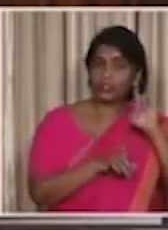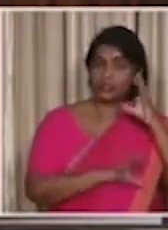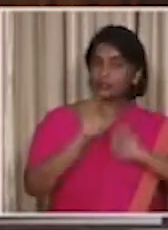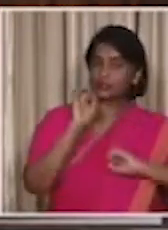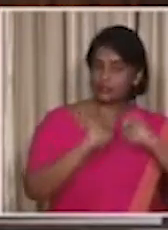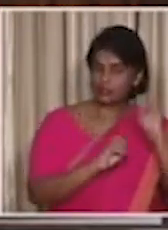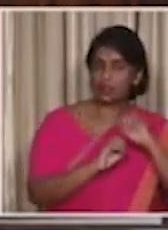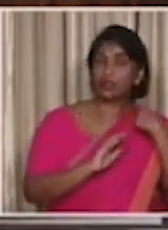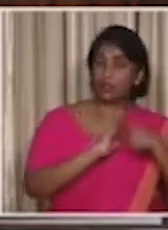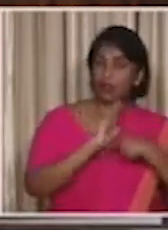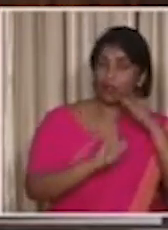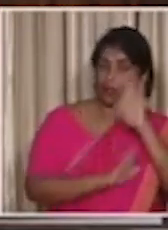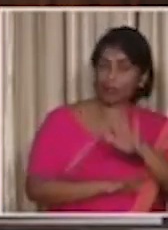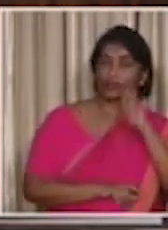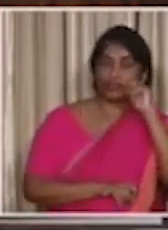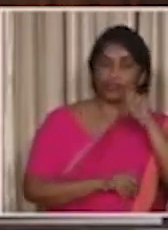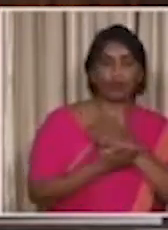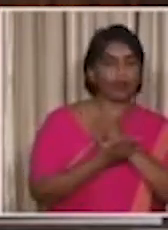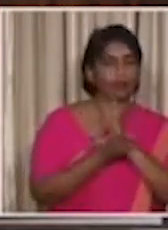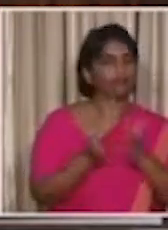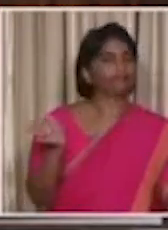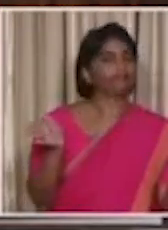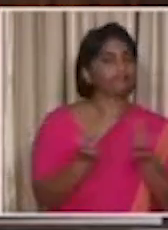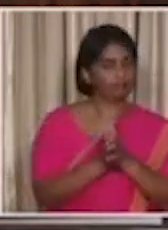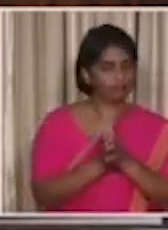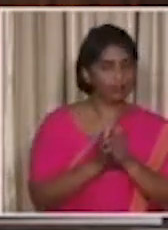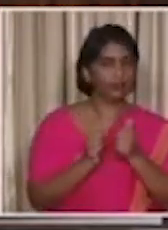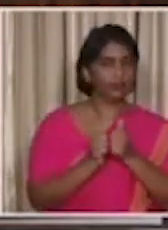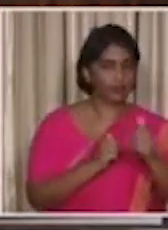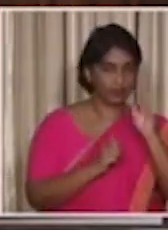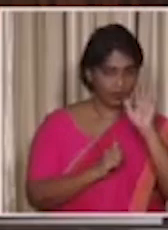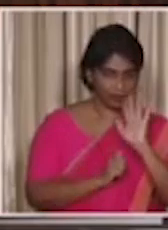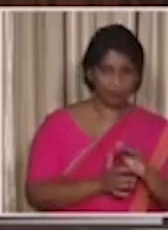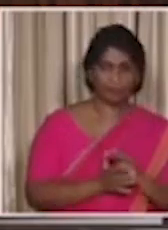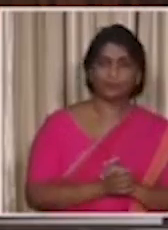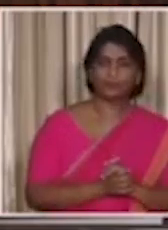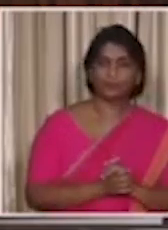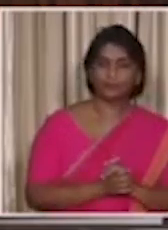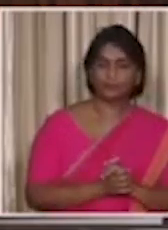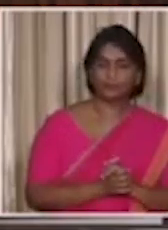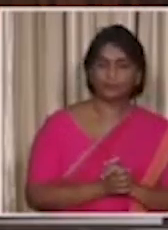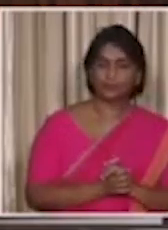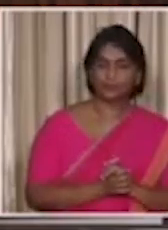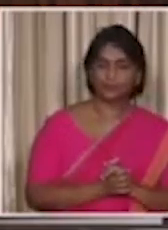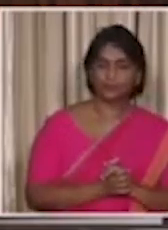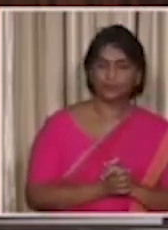100%ක්ම ලාංකේය ජනතාවගේ කොටස් බවට පත් කර ගන්නට යුතු වෙනවා.